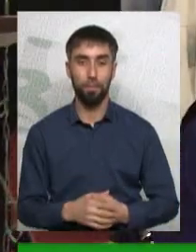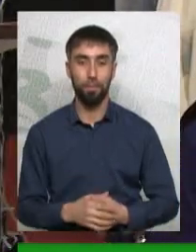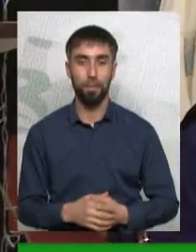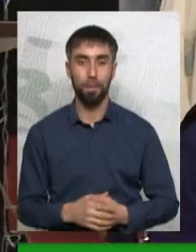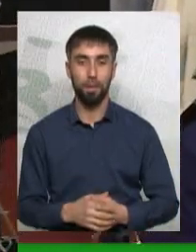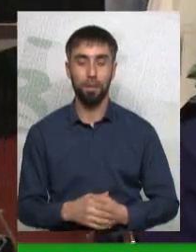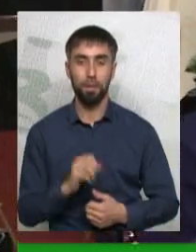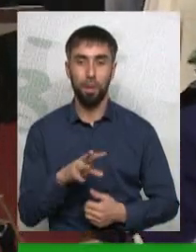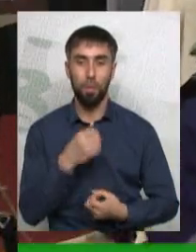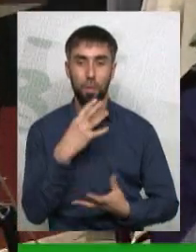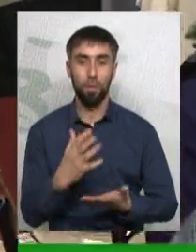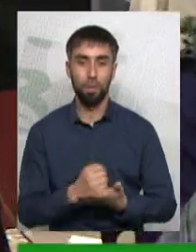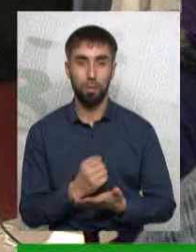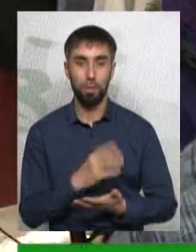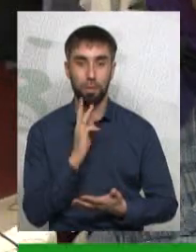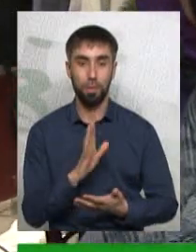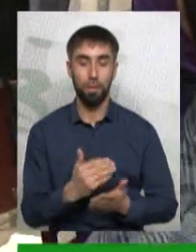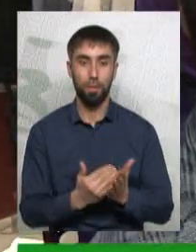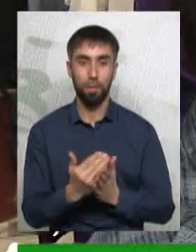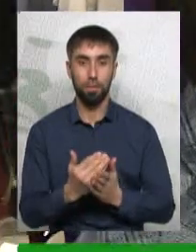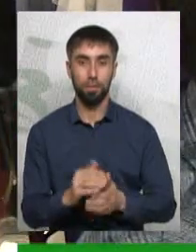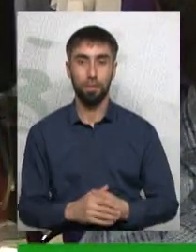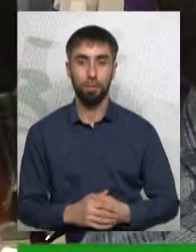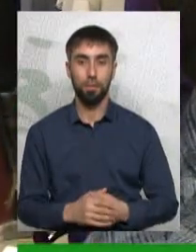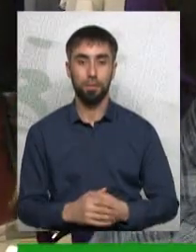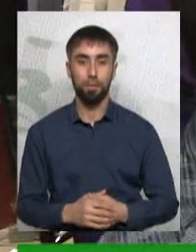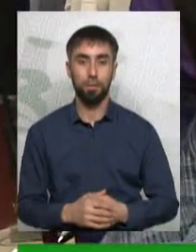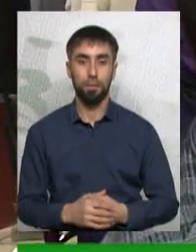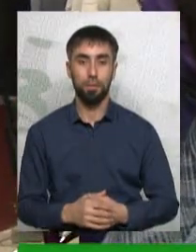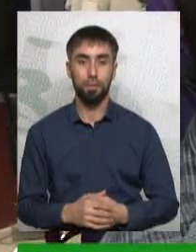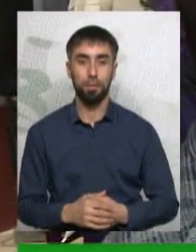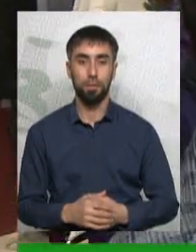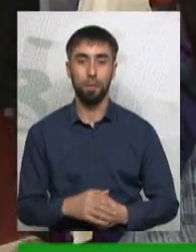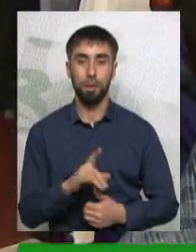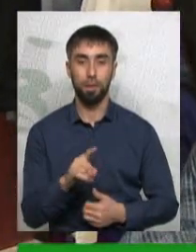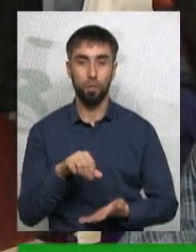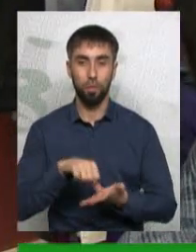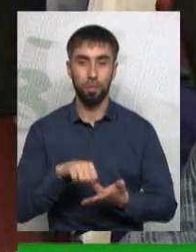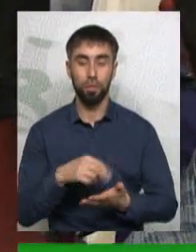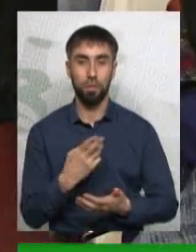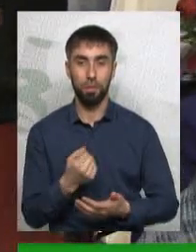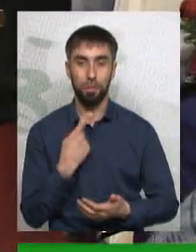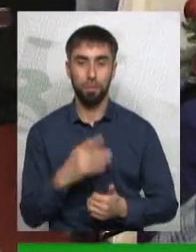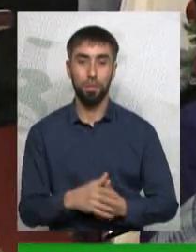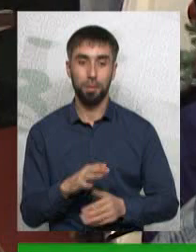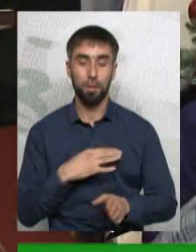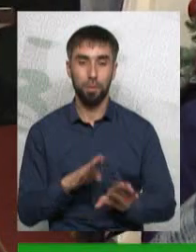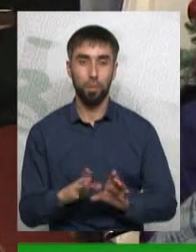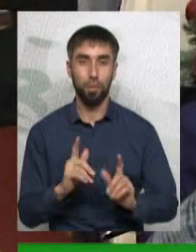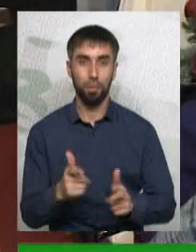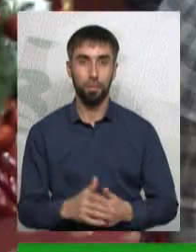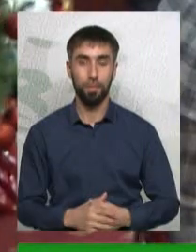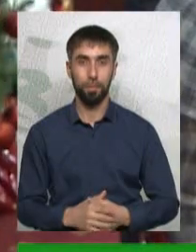Ну, там хорошая заработная плата. Соки. Тебя это не устраивает? А ты участвуешь? Конечно. Ну, тогда я